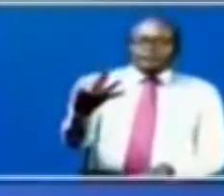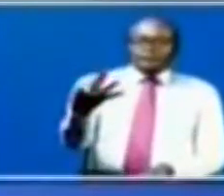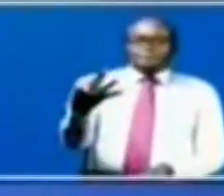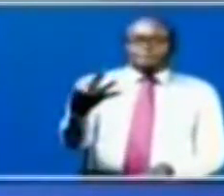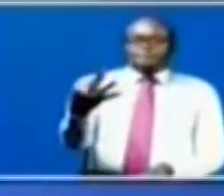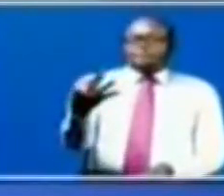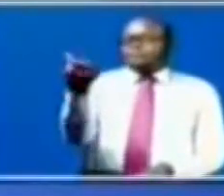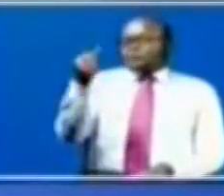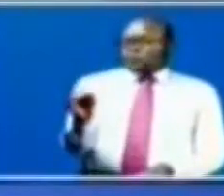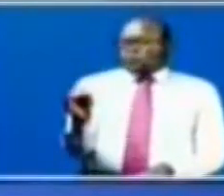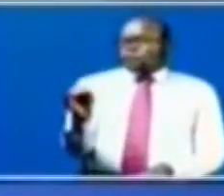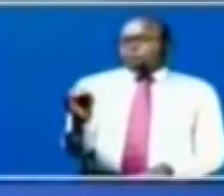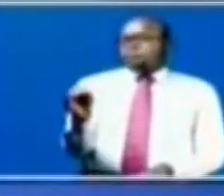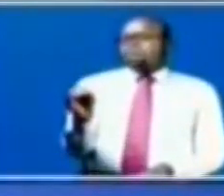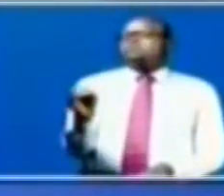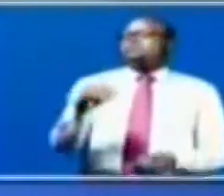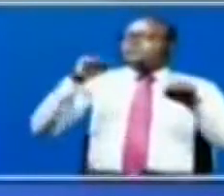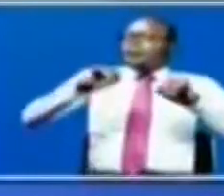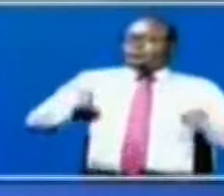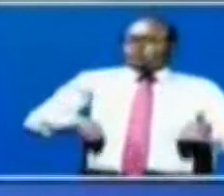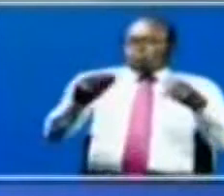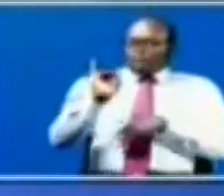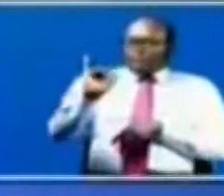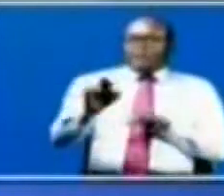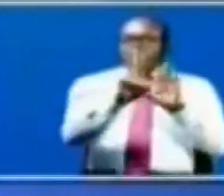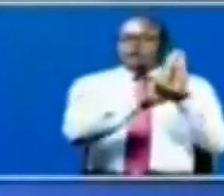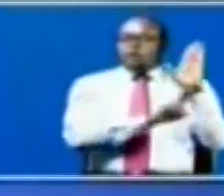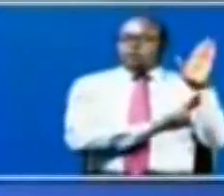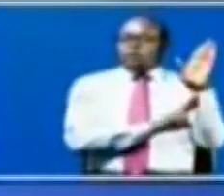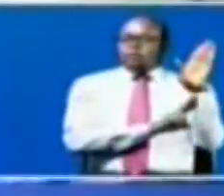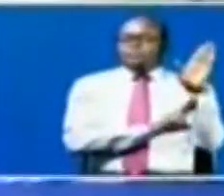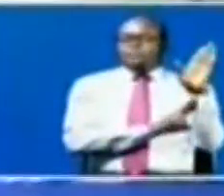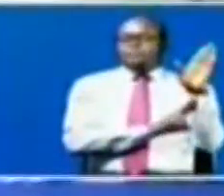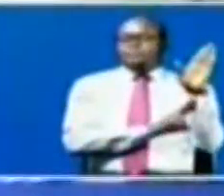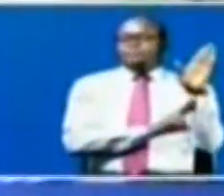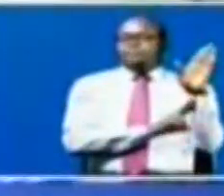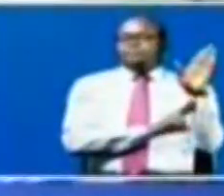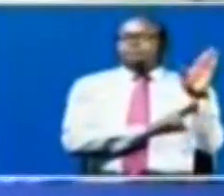2,300. And therefore I should be able to provide that formula once again.